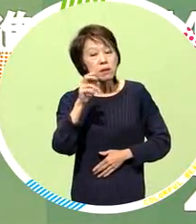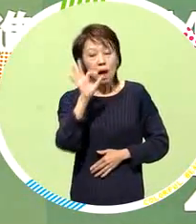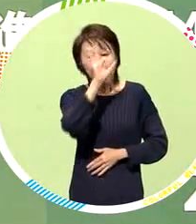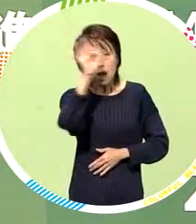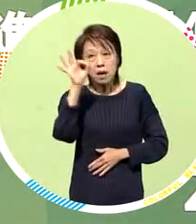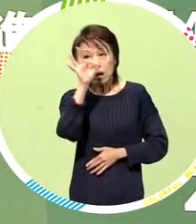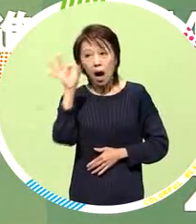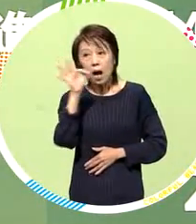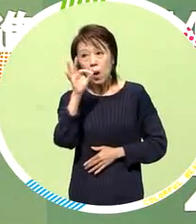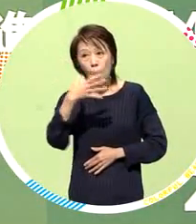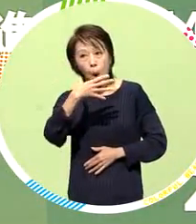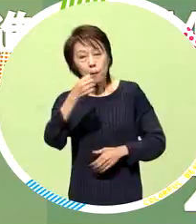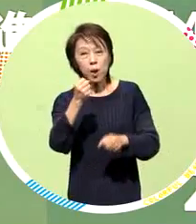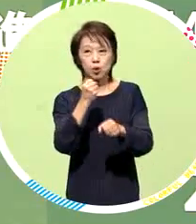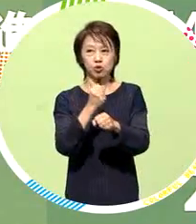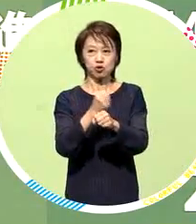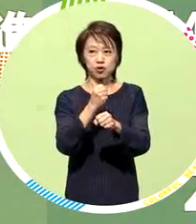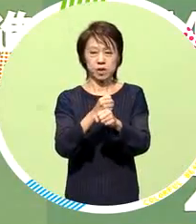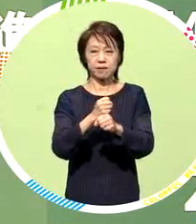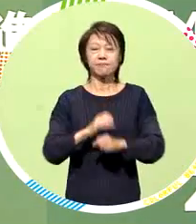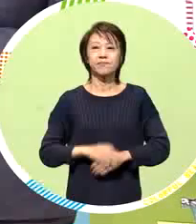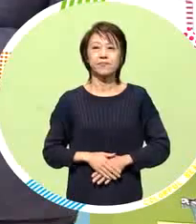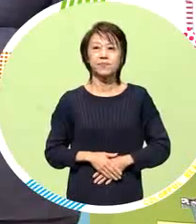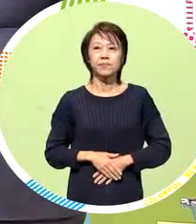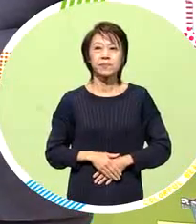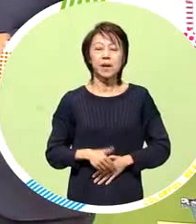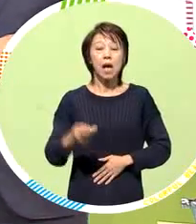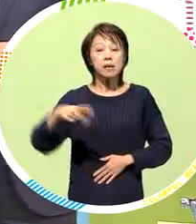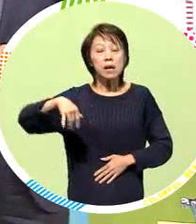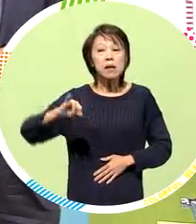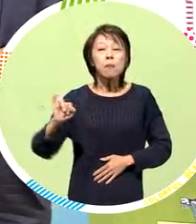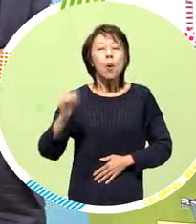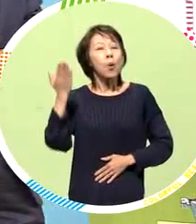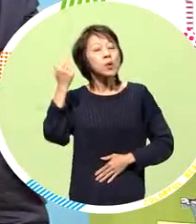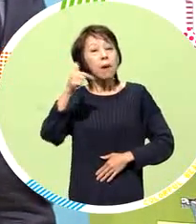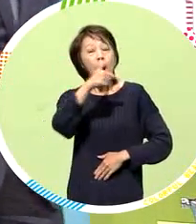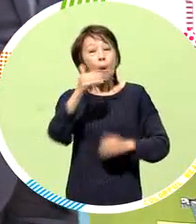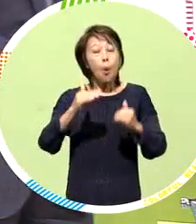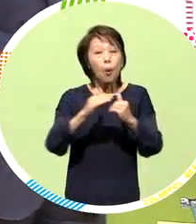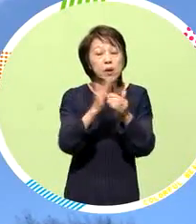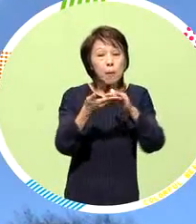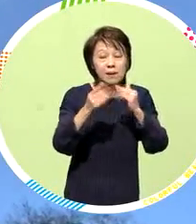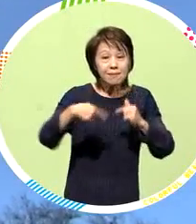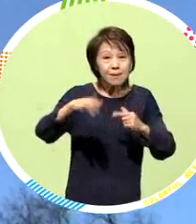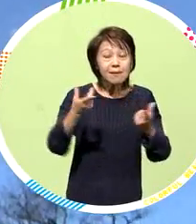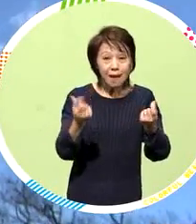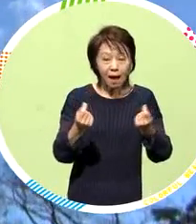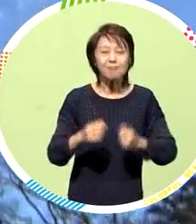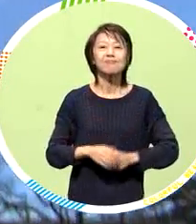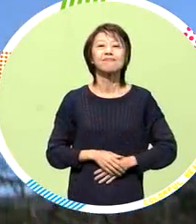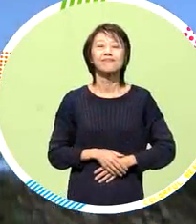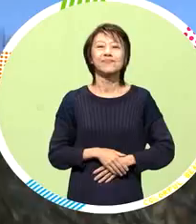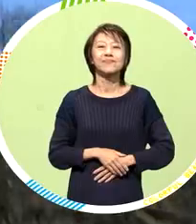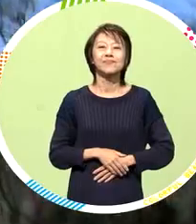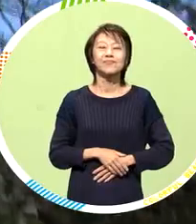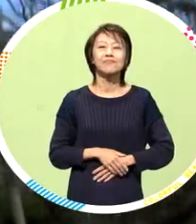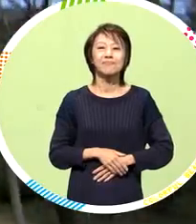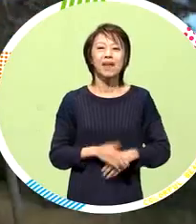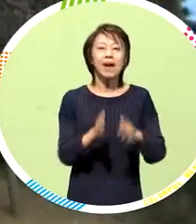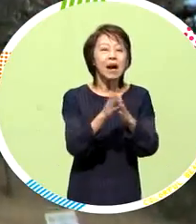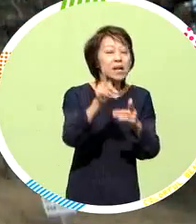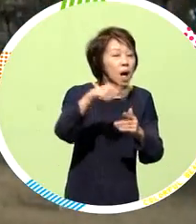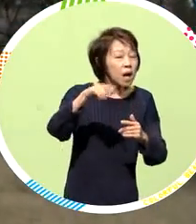観光宮作りですねだかアナちゃんも来ないのでお忙しい私はね大磯町に行ったんですけどやっぱり